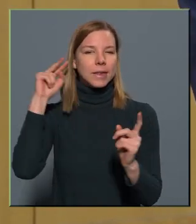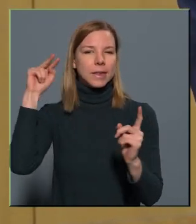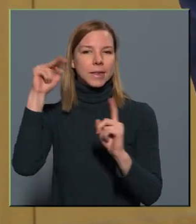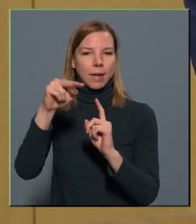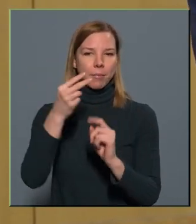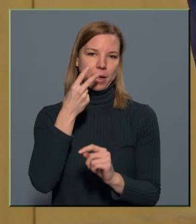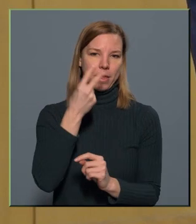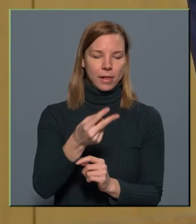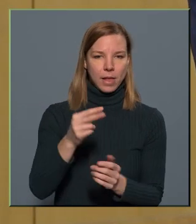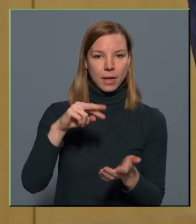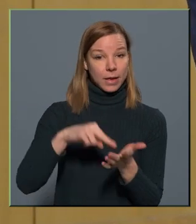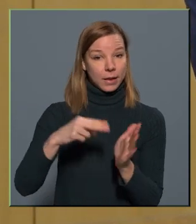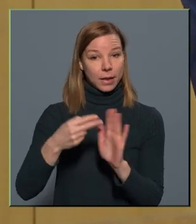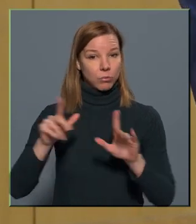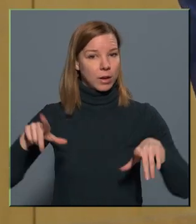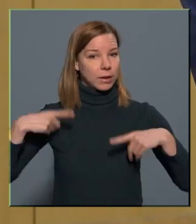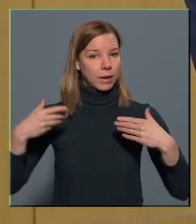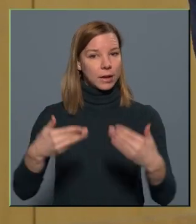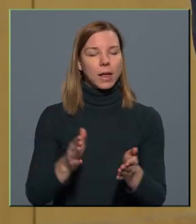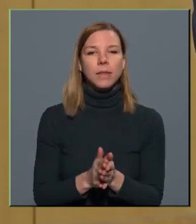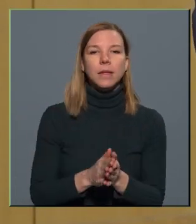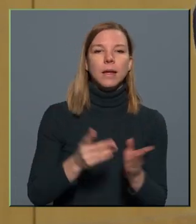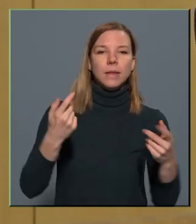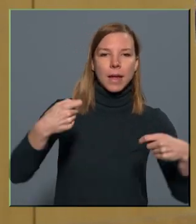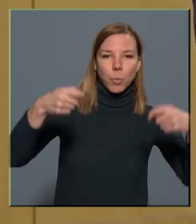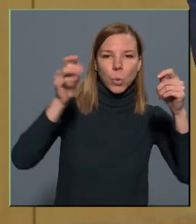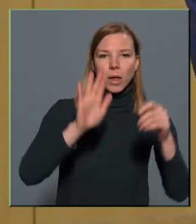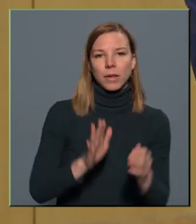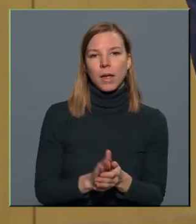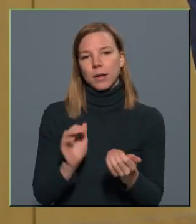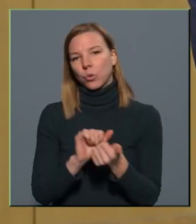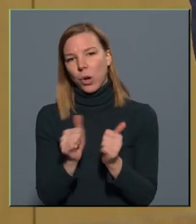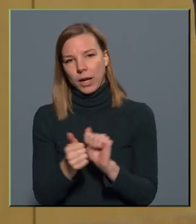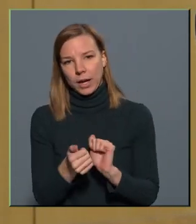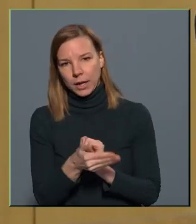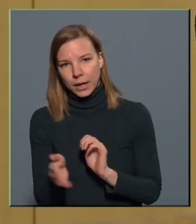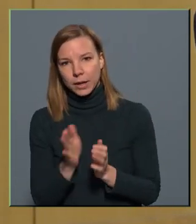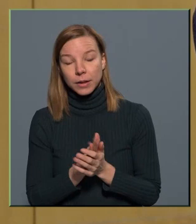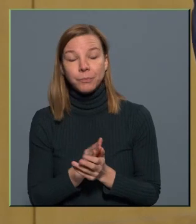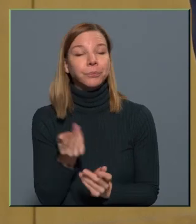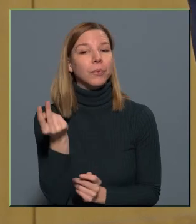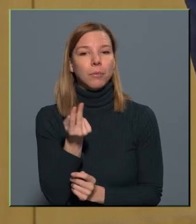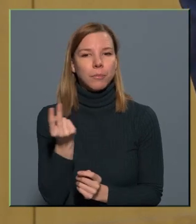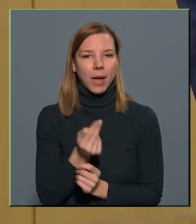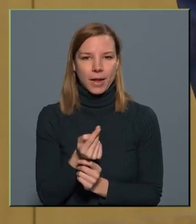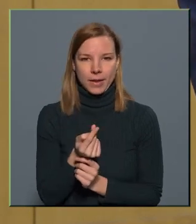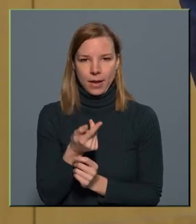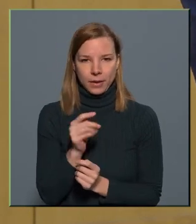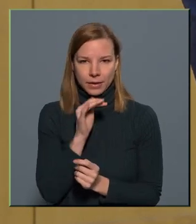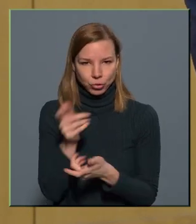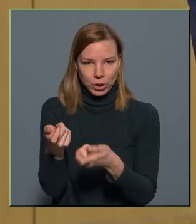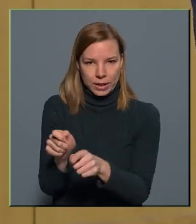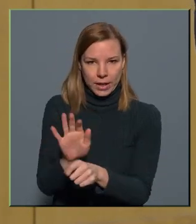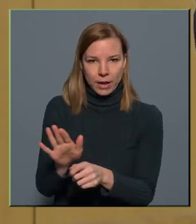kerület életét, épületeit, történetét. Természetesen nincsenek kizárva azok se, akik